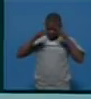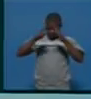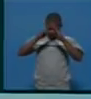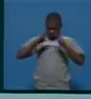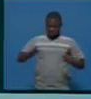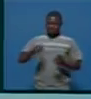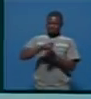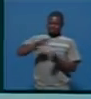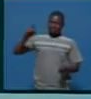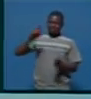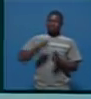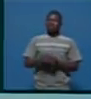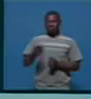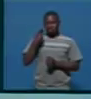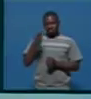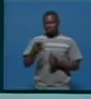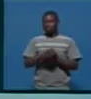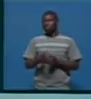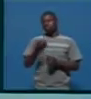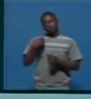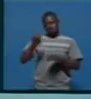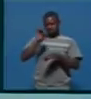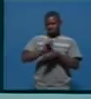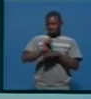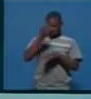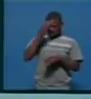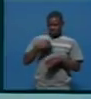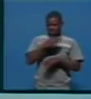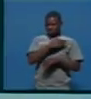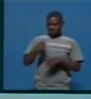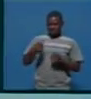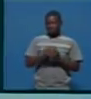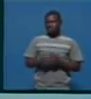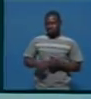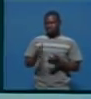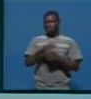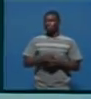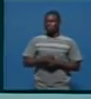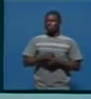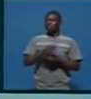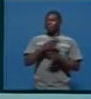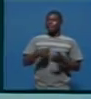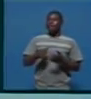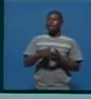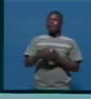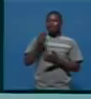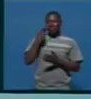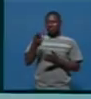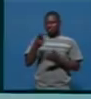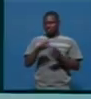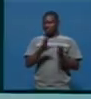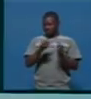pour la rénovation de la cathédrale. Le mausolée de Gimbi Ouattara fait aussi partie des sites visités par le ministre et sa délégation. Le résumé